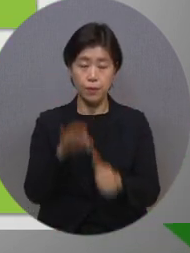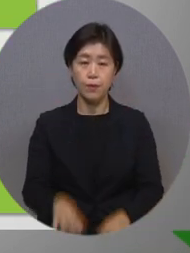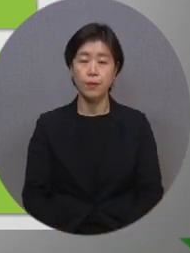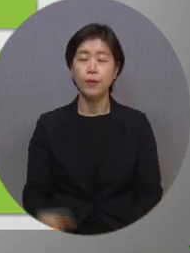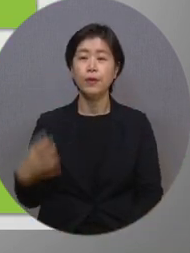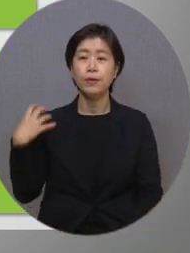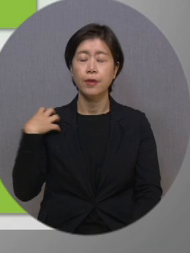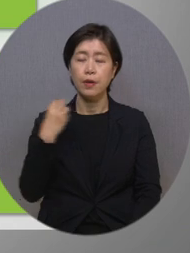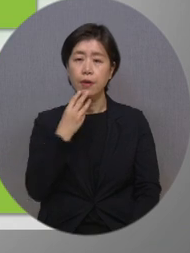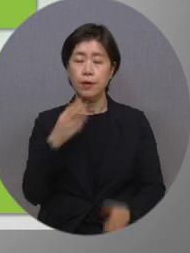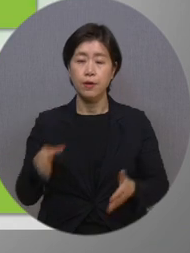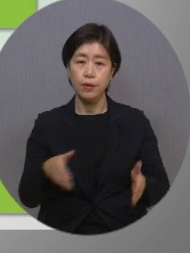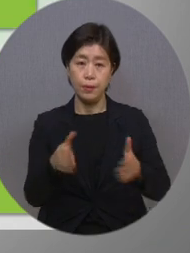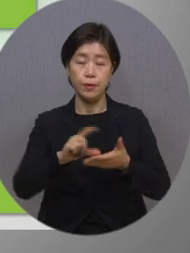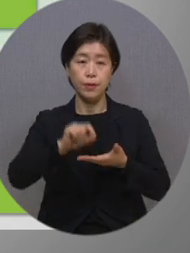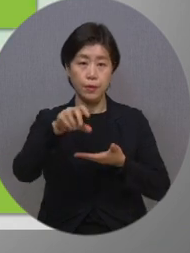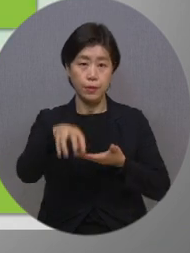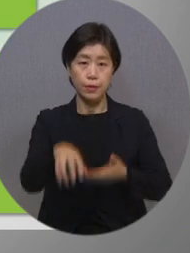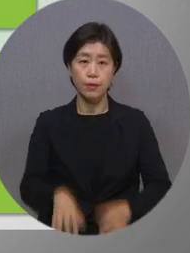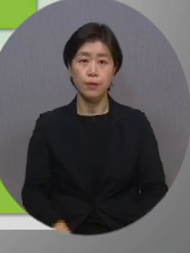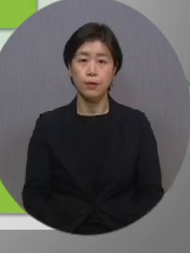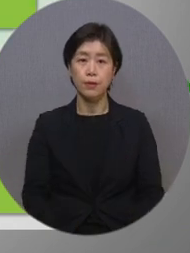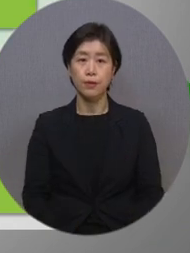담당 지사는 경기지사입니다.